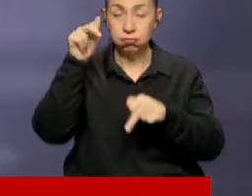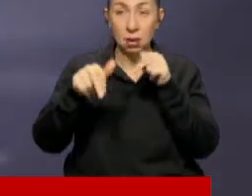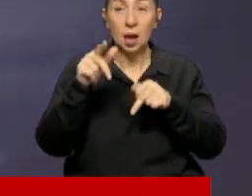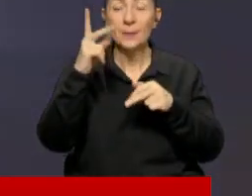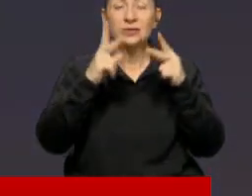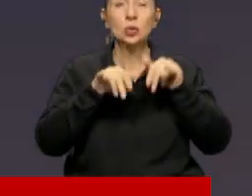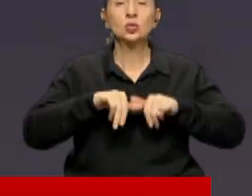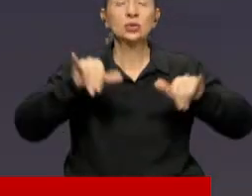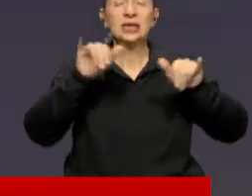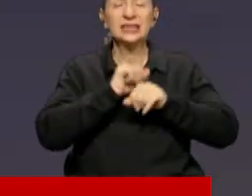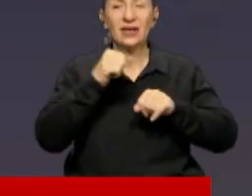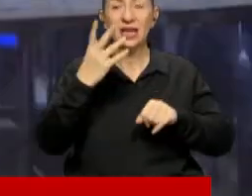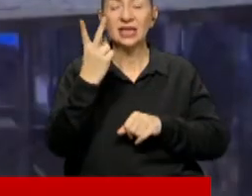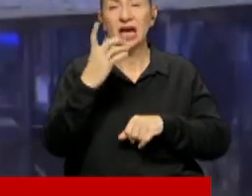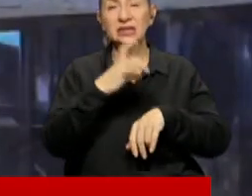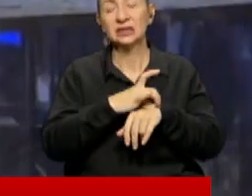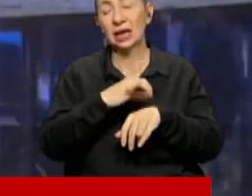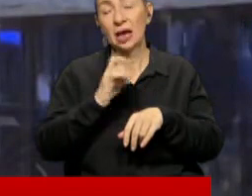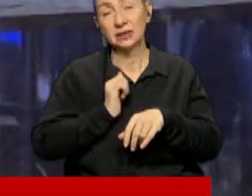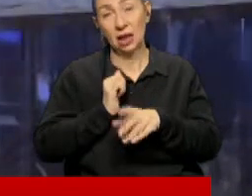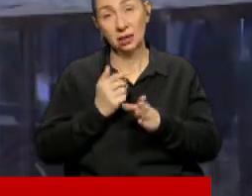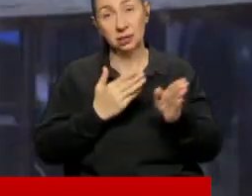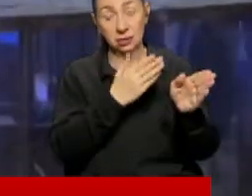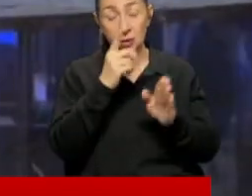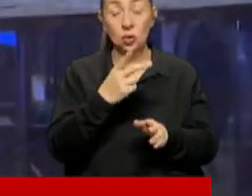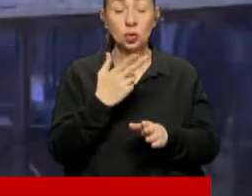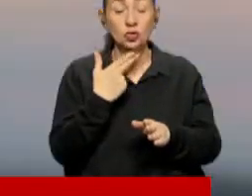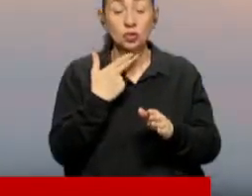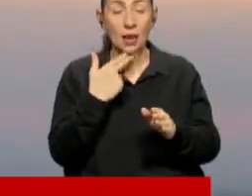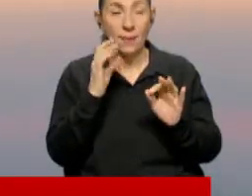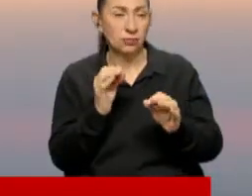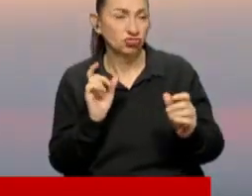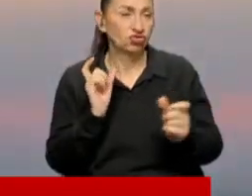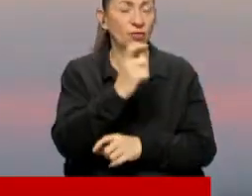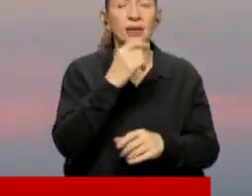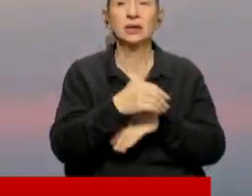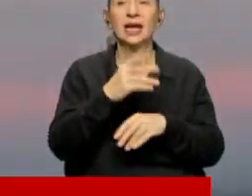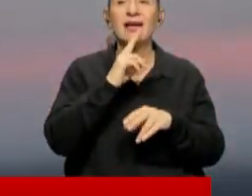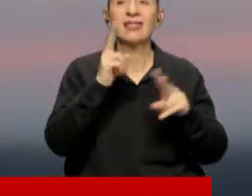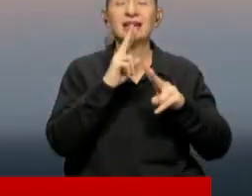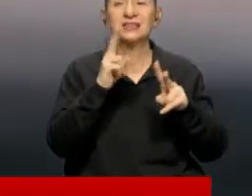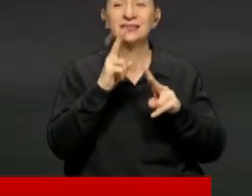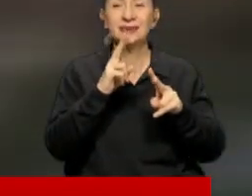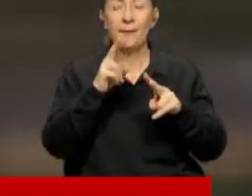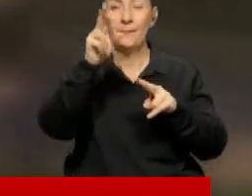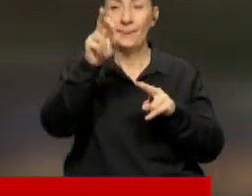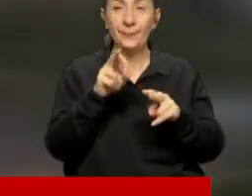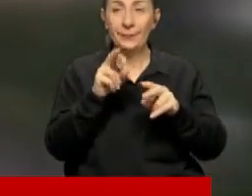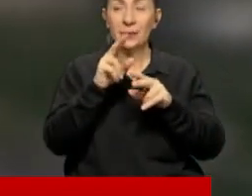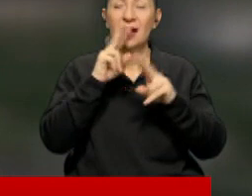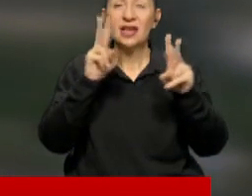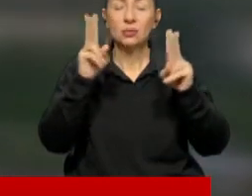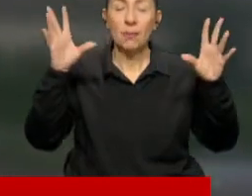hasar gördüğü, iki askerin yaralandığı açıklandı. Rusya'nın misillemesi gecikmedi. Ukrayna'nın enerji altyapısı seyir füzeleriyle hedef